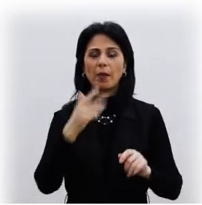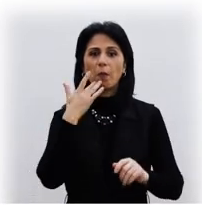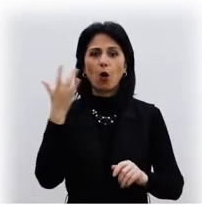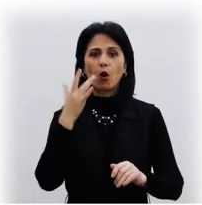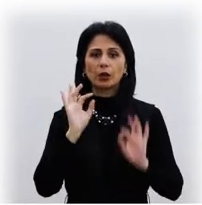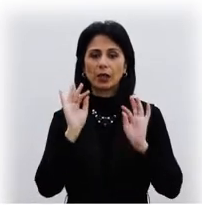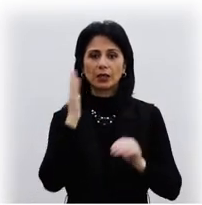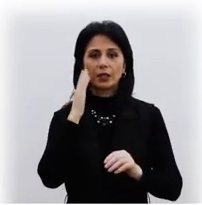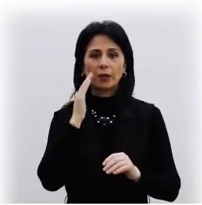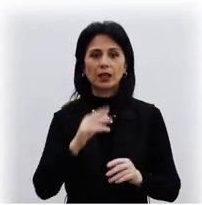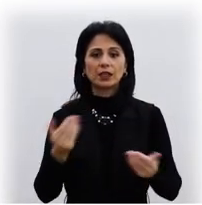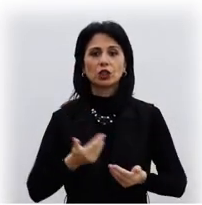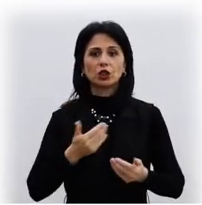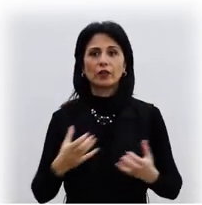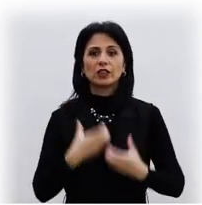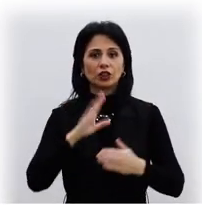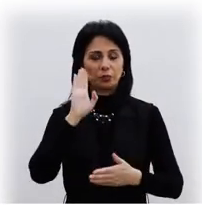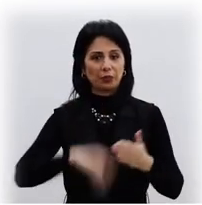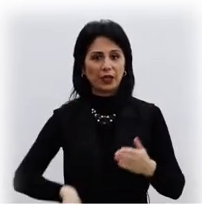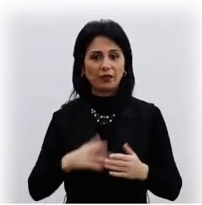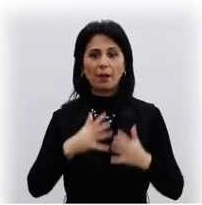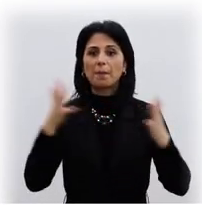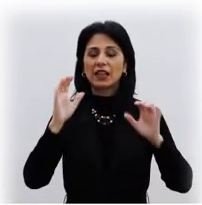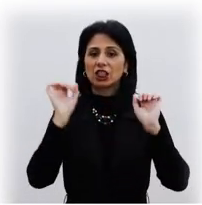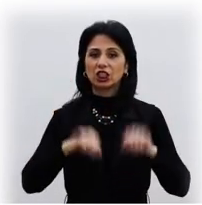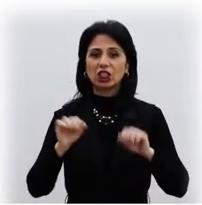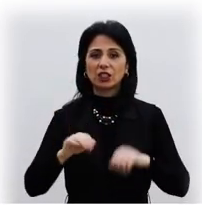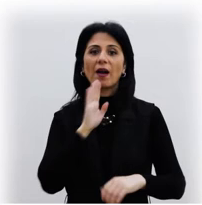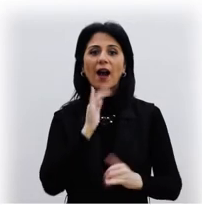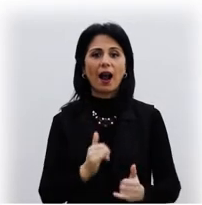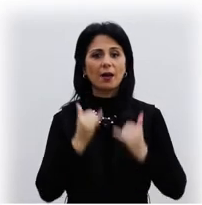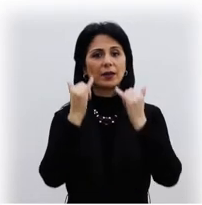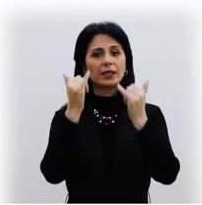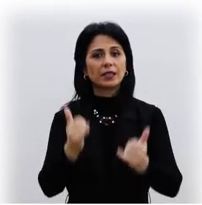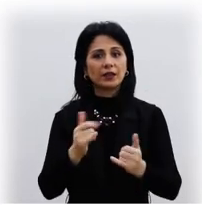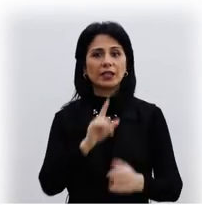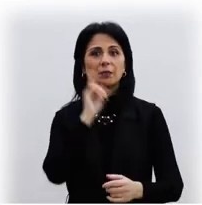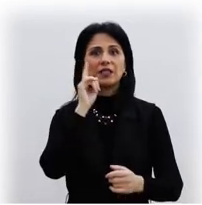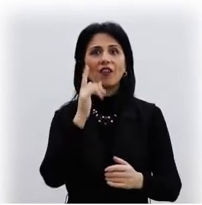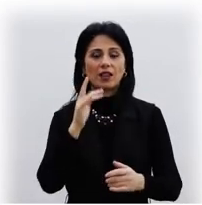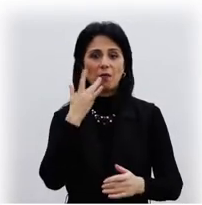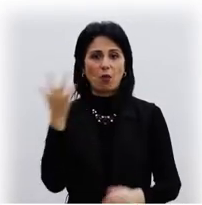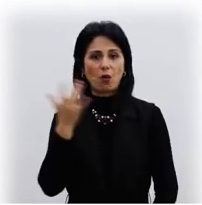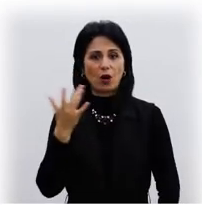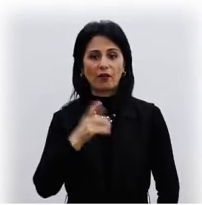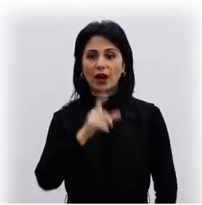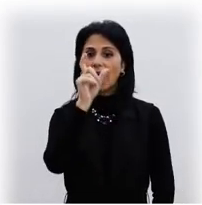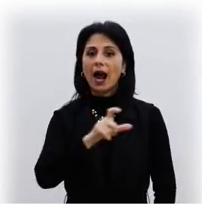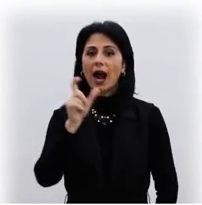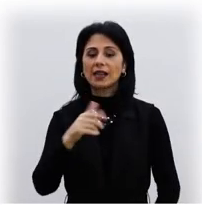სიმართლე პოლიტიკაში, ცხოვრება შანტაჟის გარეშე, მეტი შესაძლებლობა ქალებისთვის, მწვანე